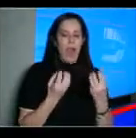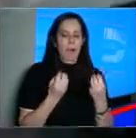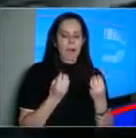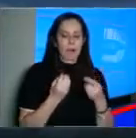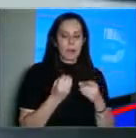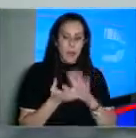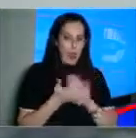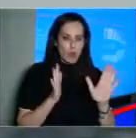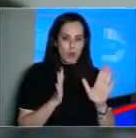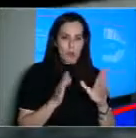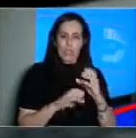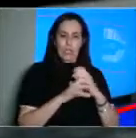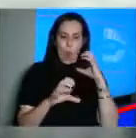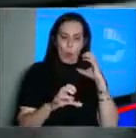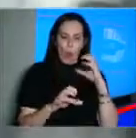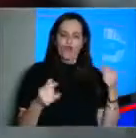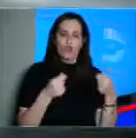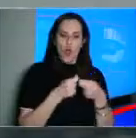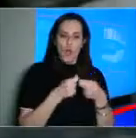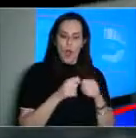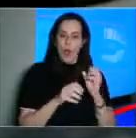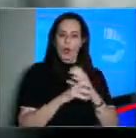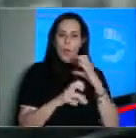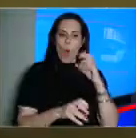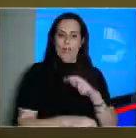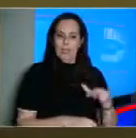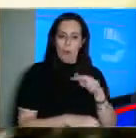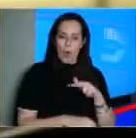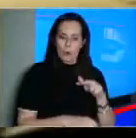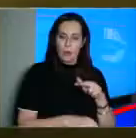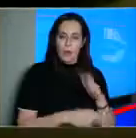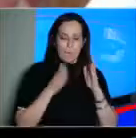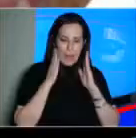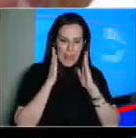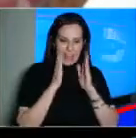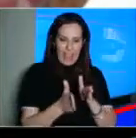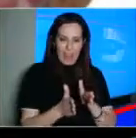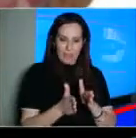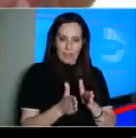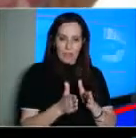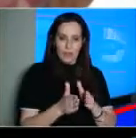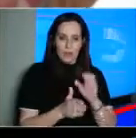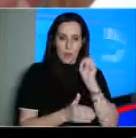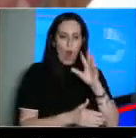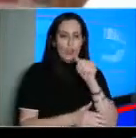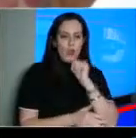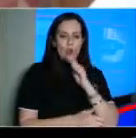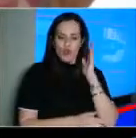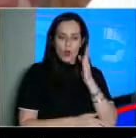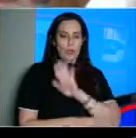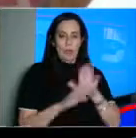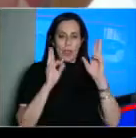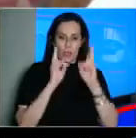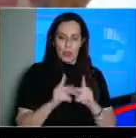זה די פשוט, זה תחבורה שיתופית או תחבורה ציבורית בנתיב מסוים, באור ירוק שנוסעת בלי